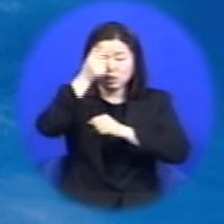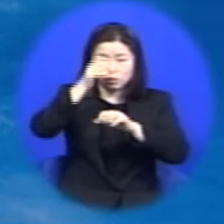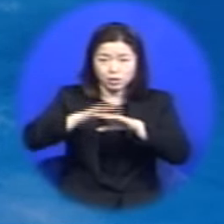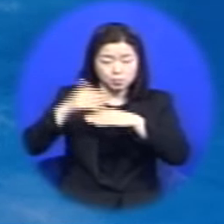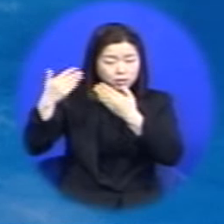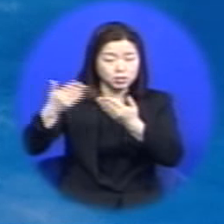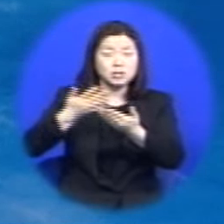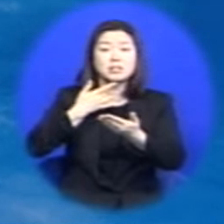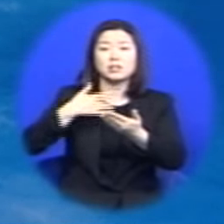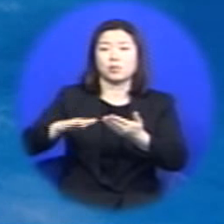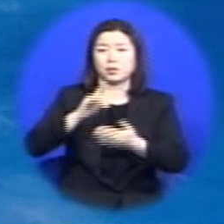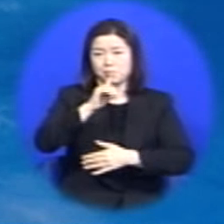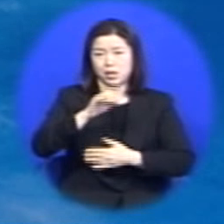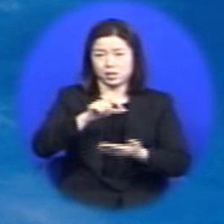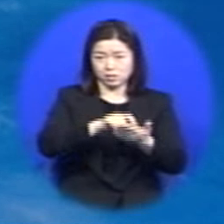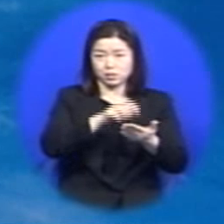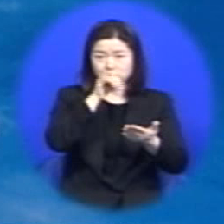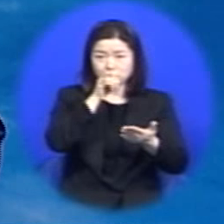적이 없었다.